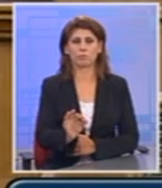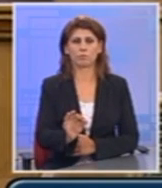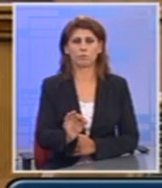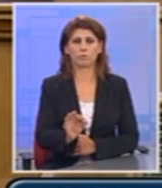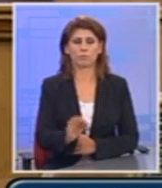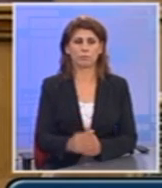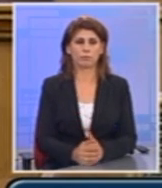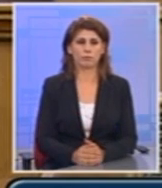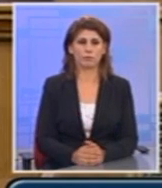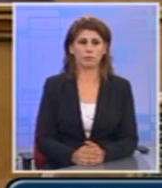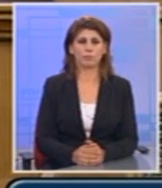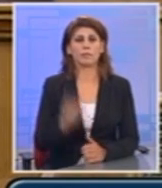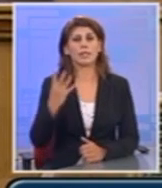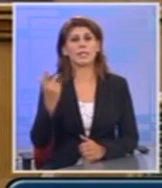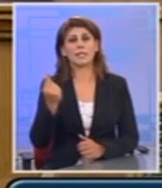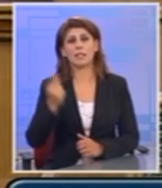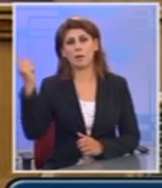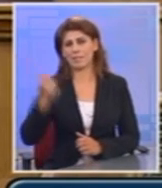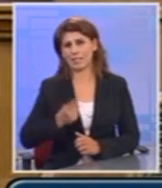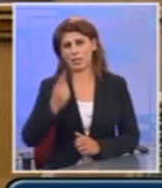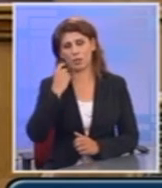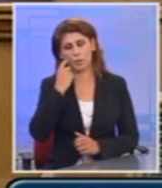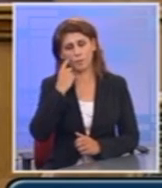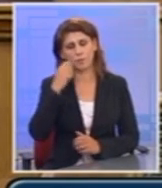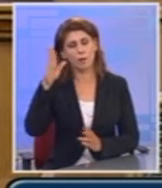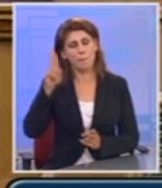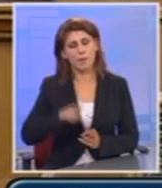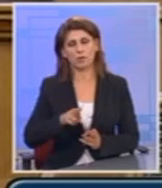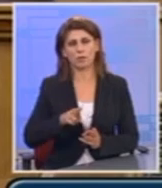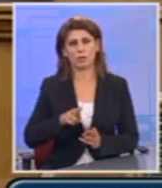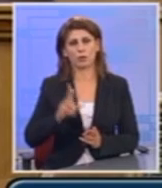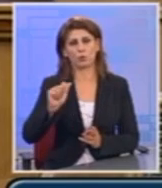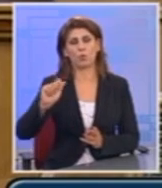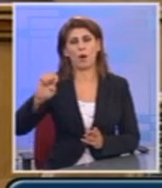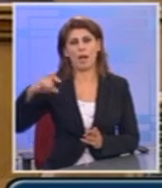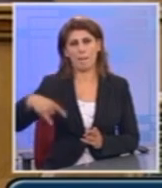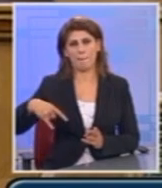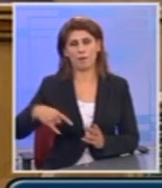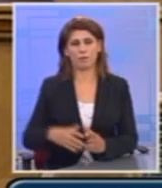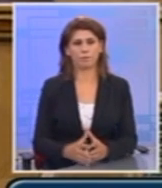οδήγησε σε 4,5% μείωση του